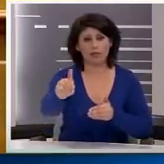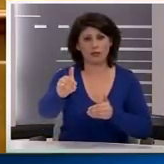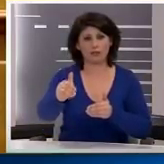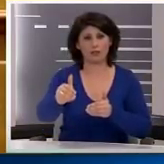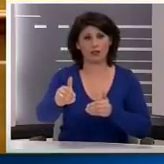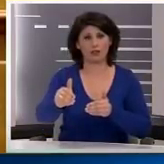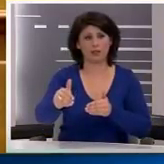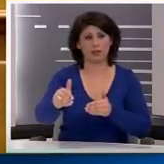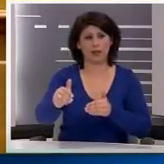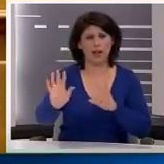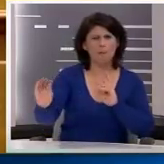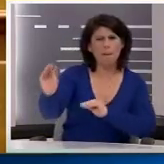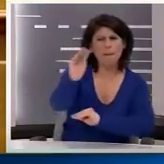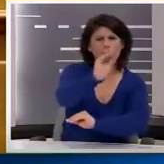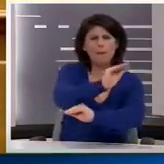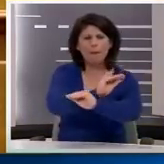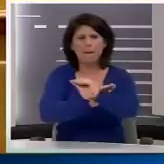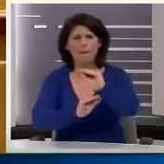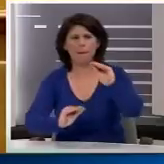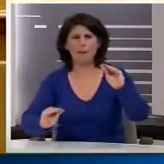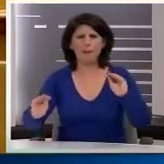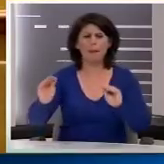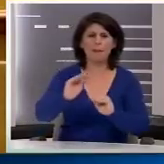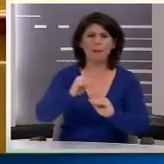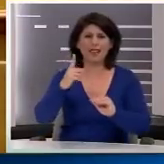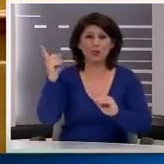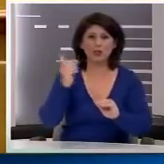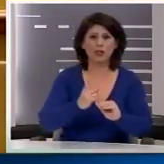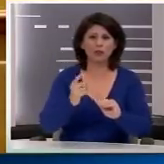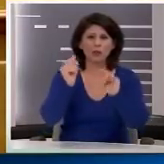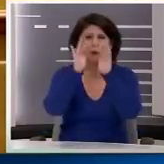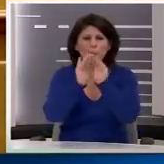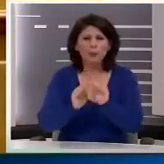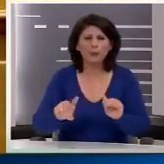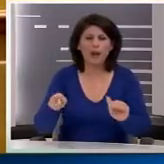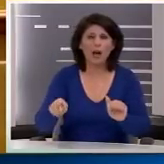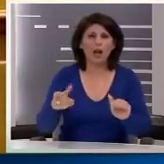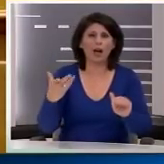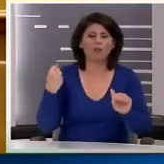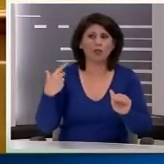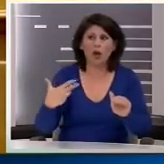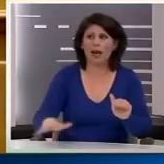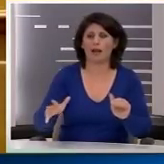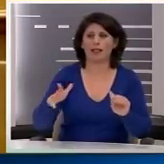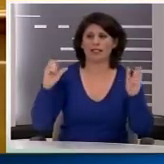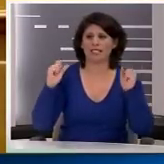και να αναμορφώσουμε πλήρως, να εξυγειάνουμε αυτό το φαύλο τοπίο στο χώρο της υγείας και του